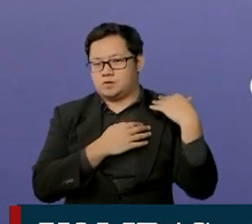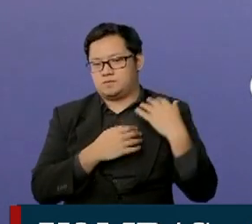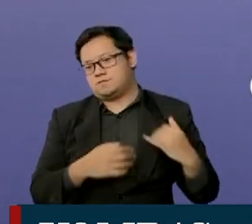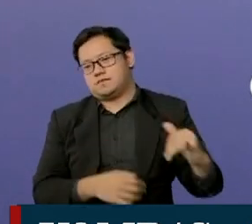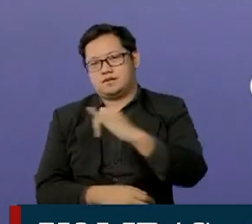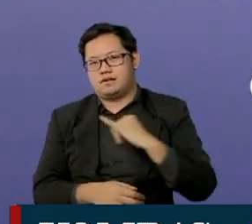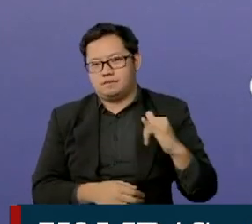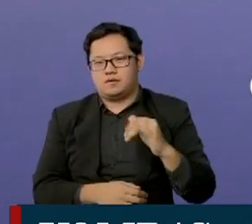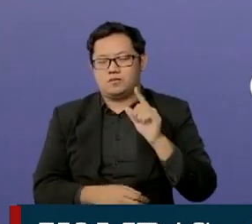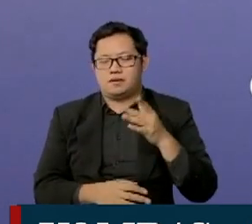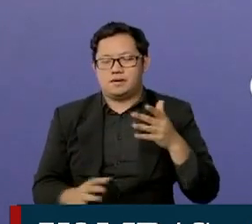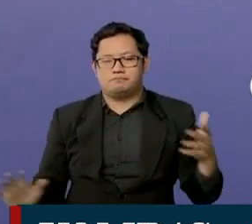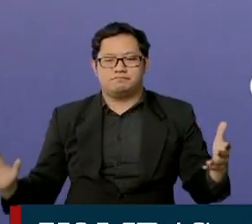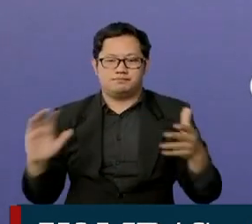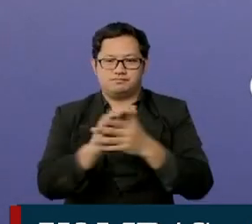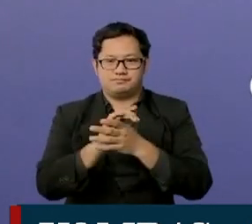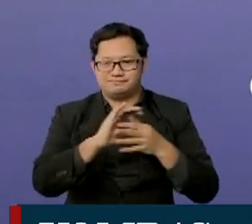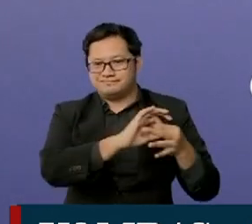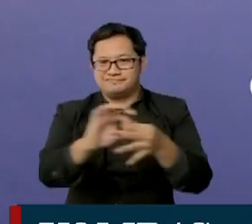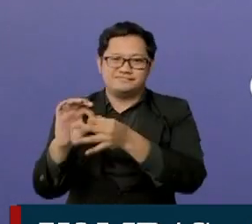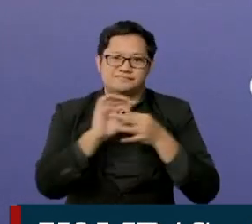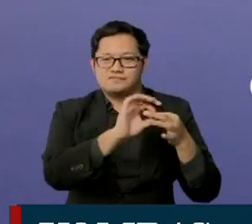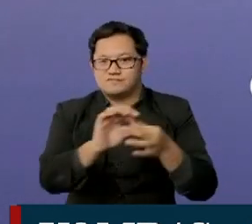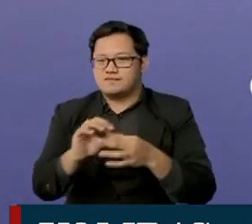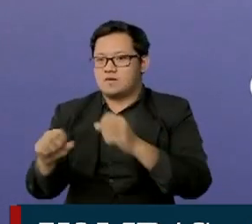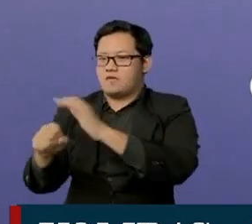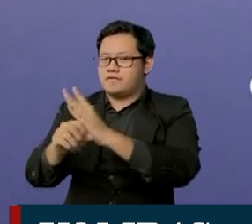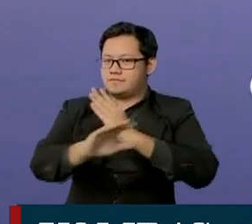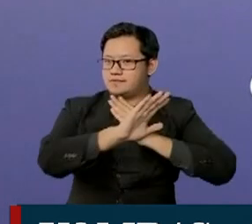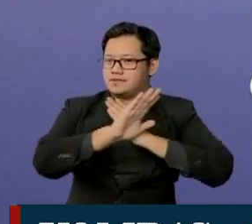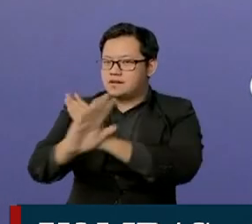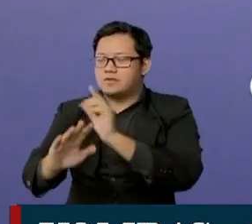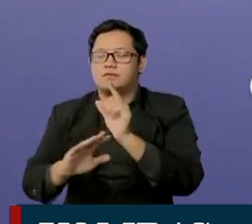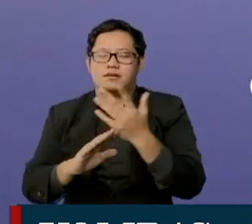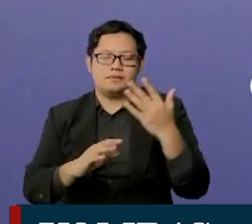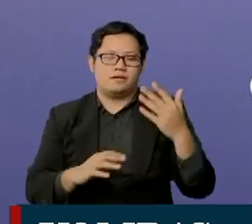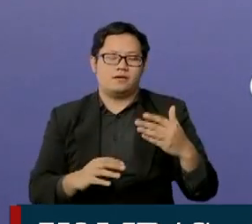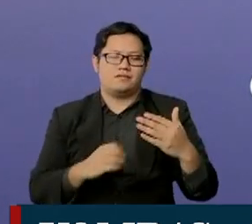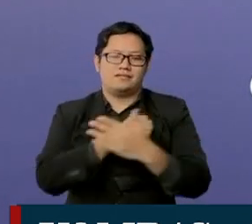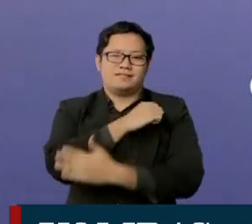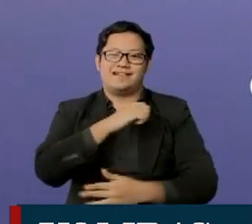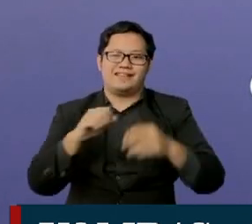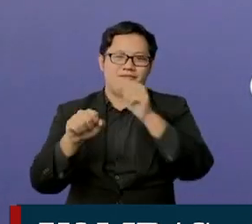untuk bersatu lawan covert 19 agar bangsa kita bisa selamat